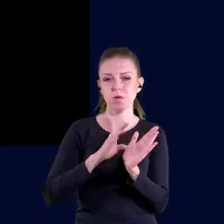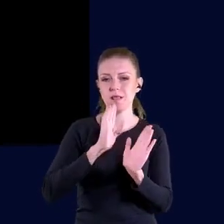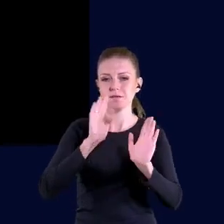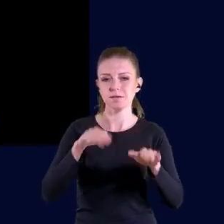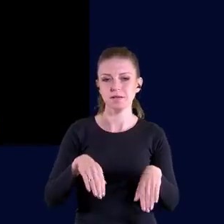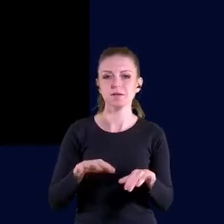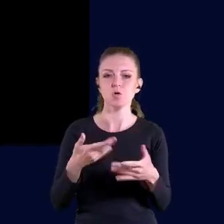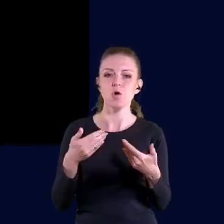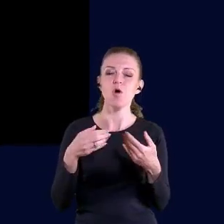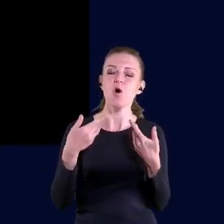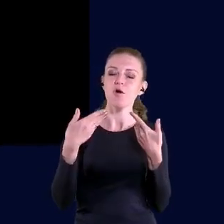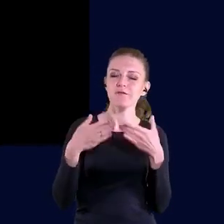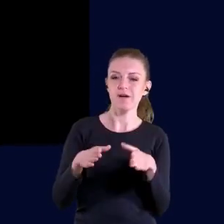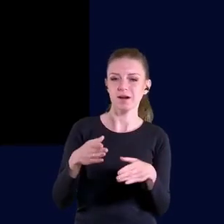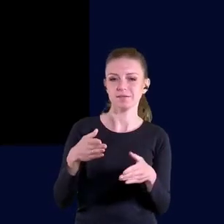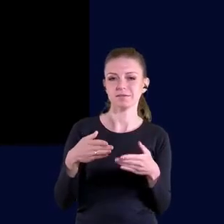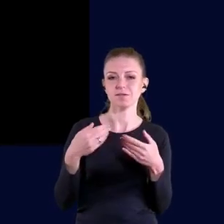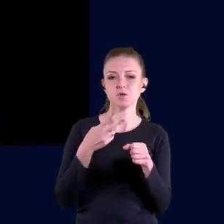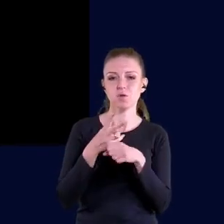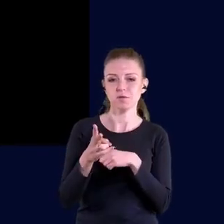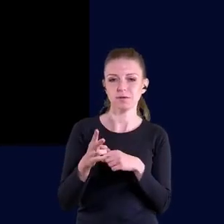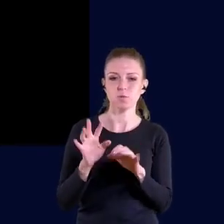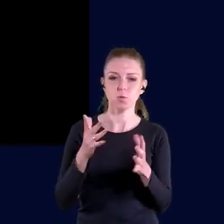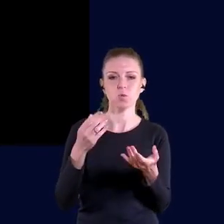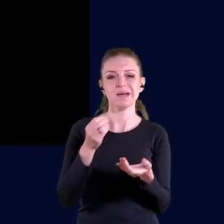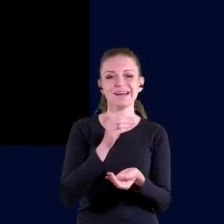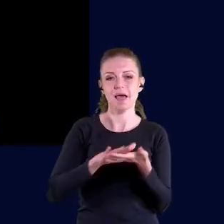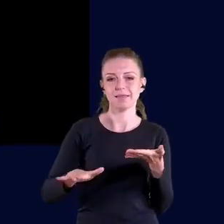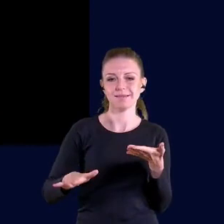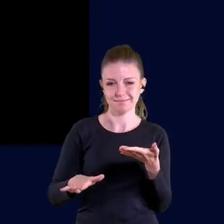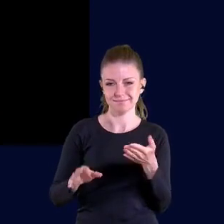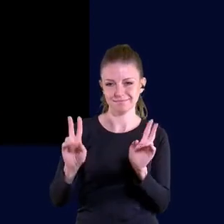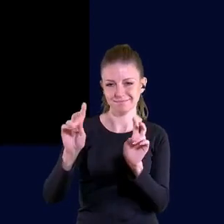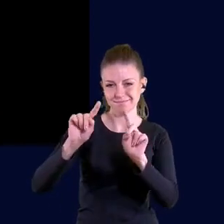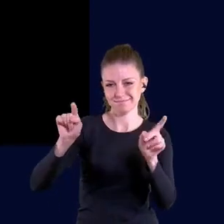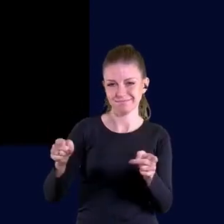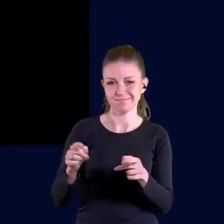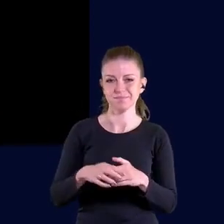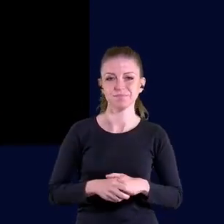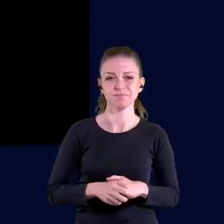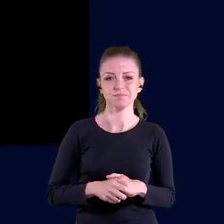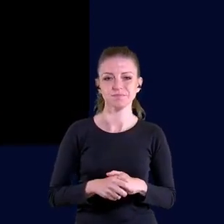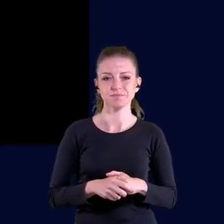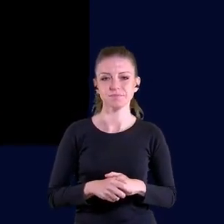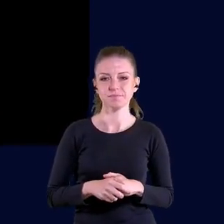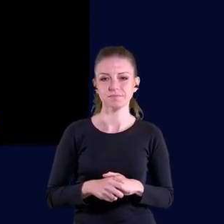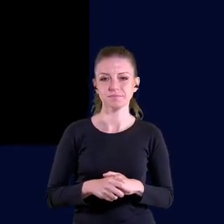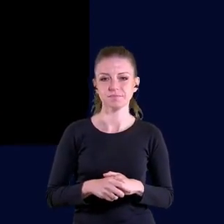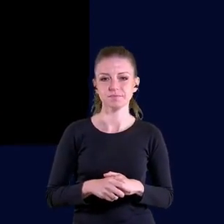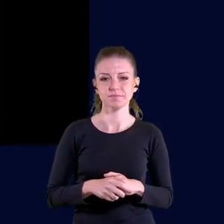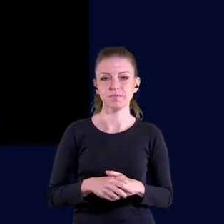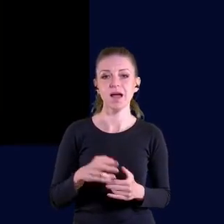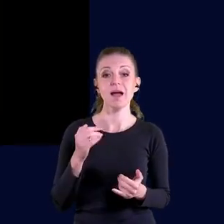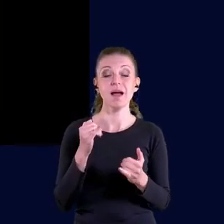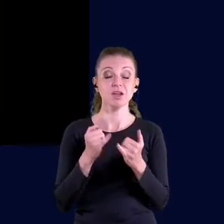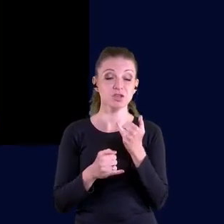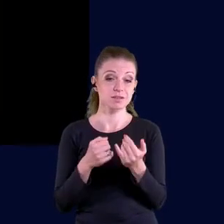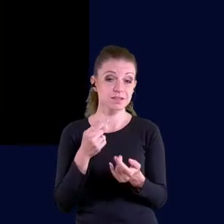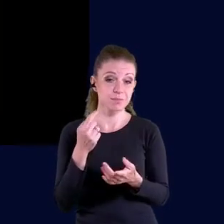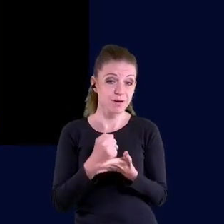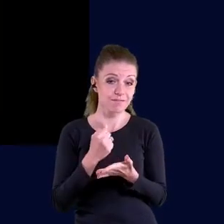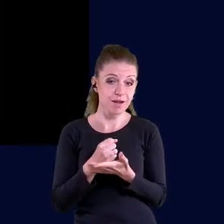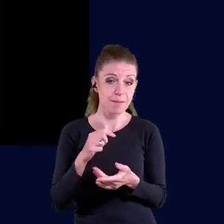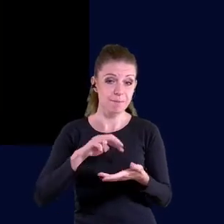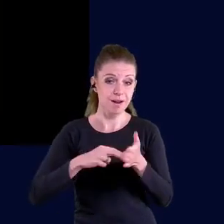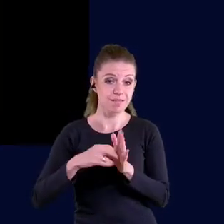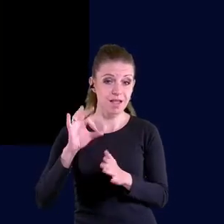gratis Chciałabym powiedzieć że ze względu na plan s musimy bacznie śledzić to co się zacznie znajdować w repozytoriach